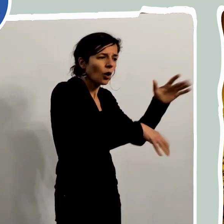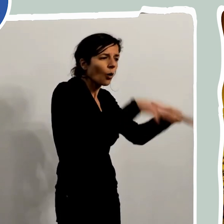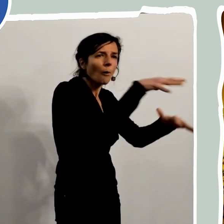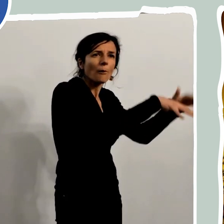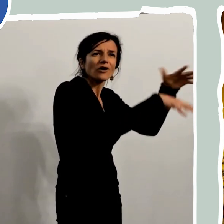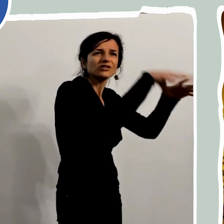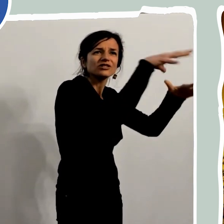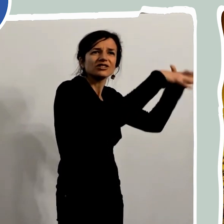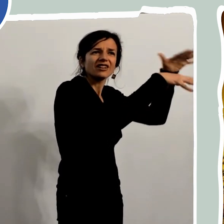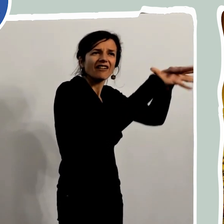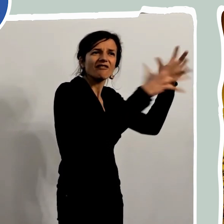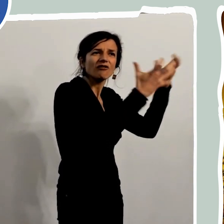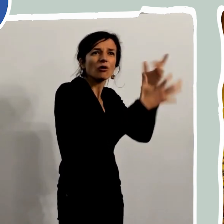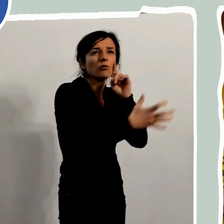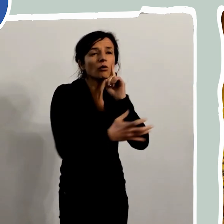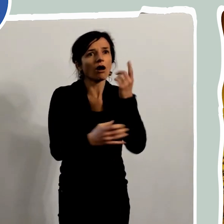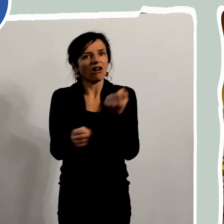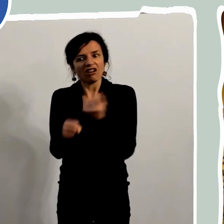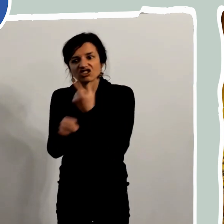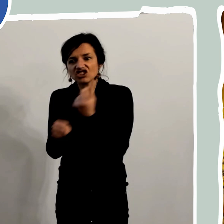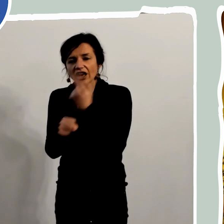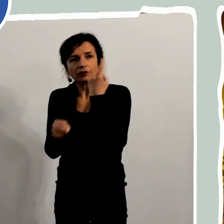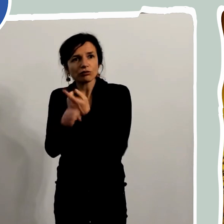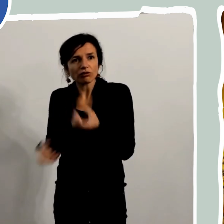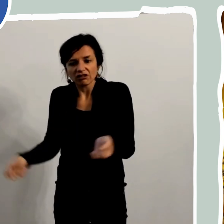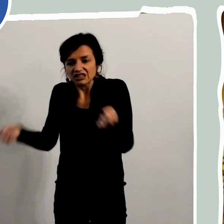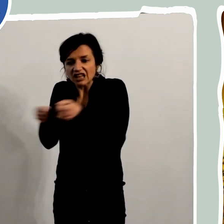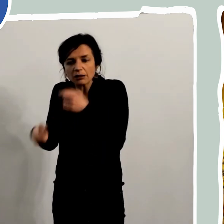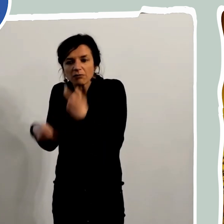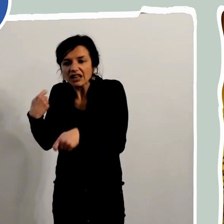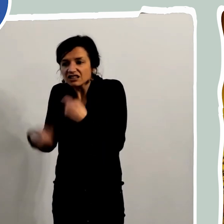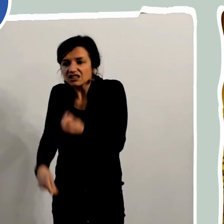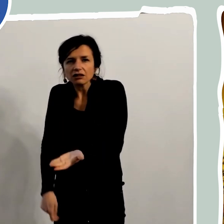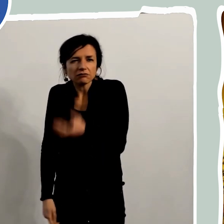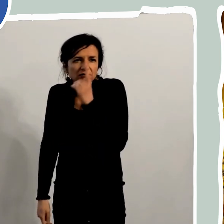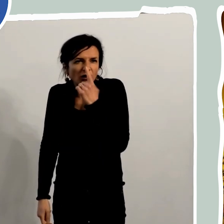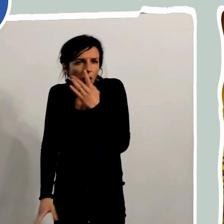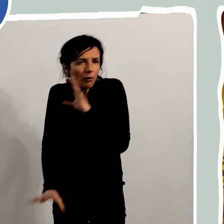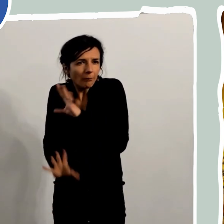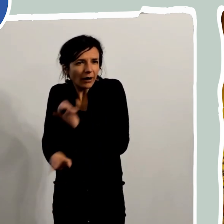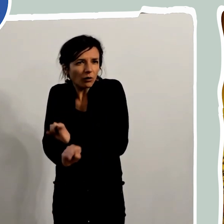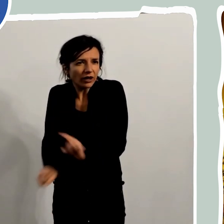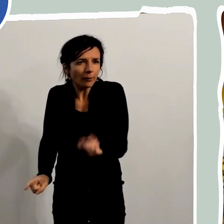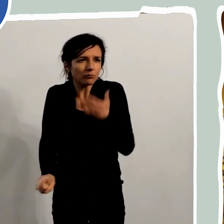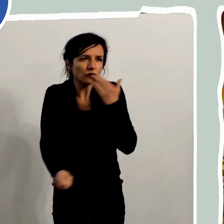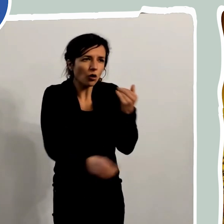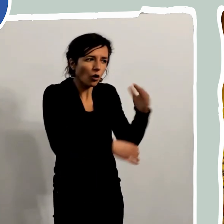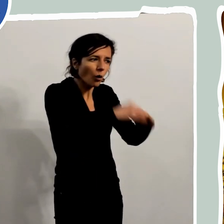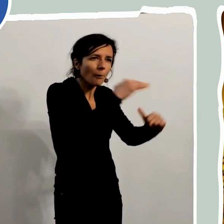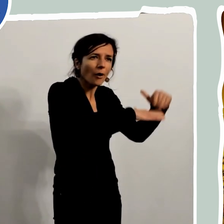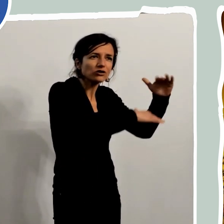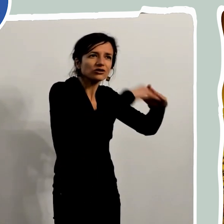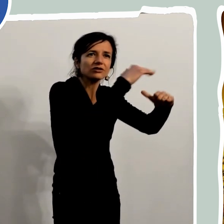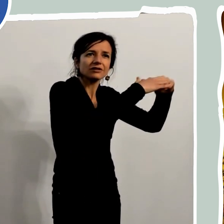ça quelque part aberrant, quoi. Ça peut faire du compost, ça peut faire je crois que maintenant les composteurs,